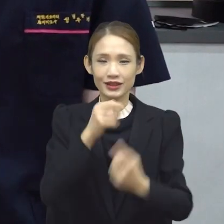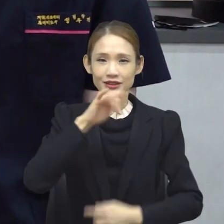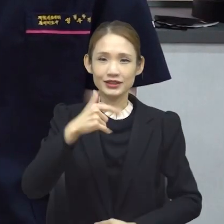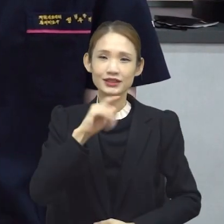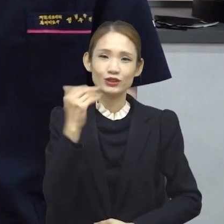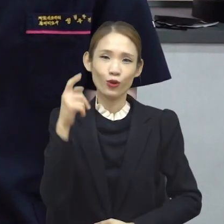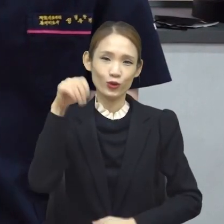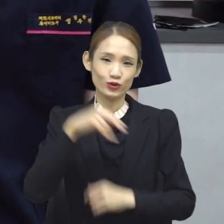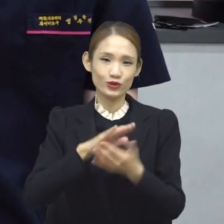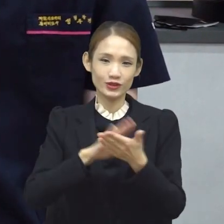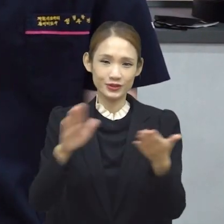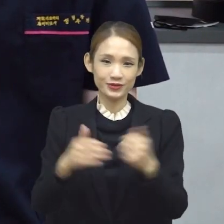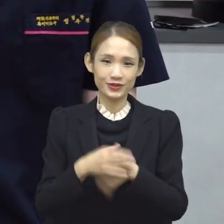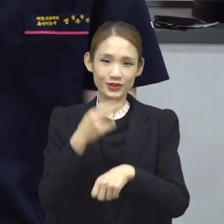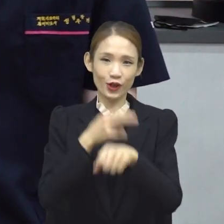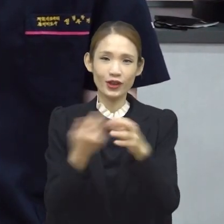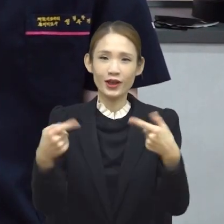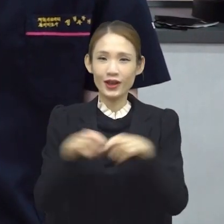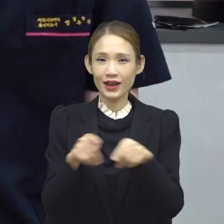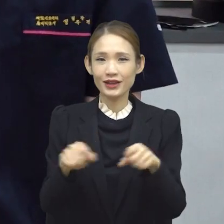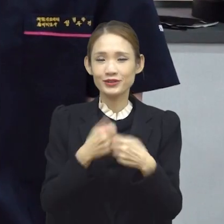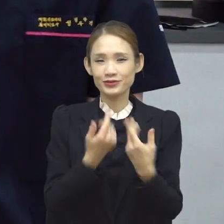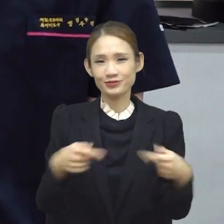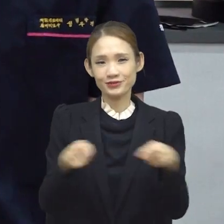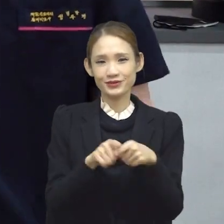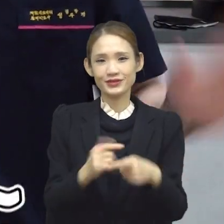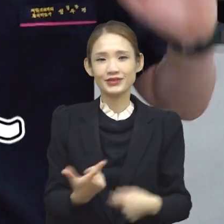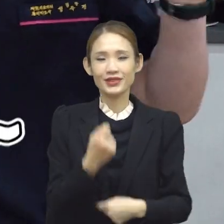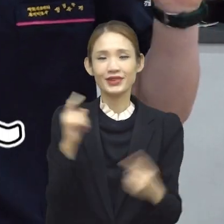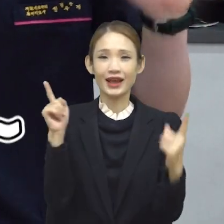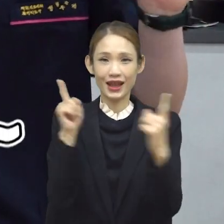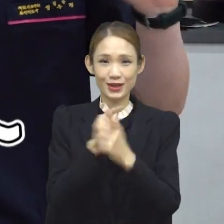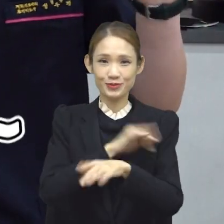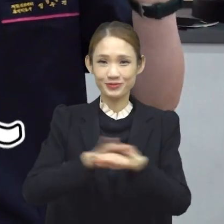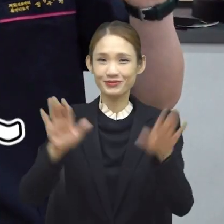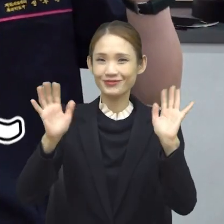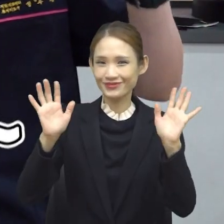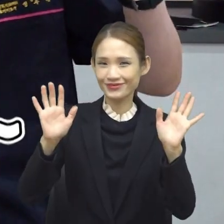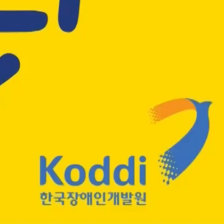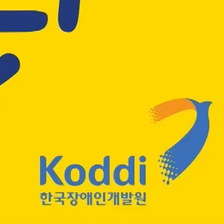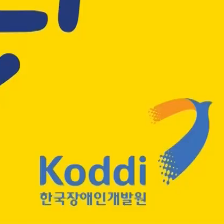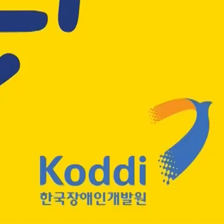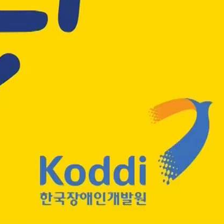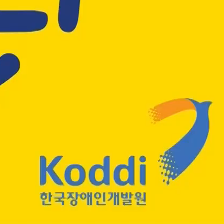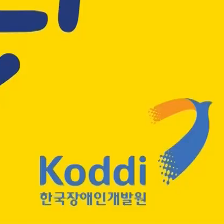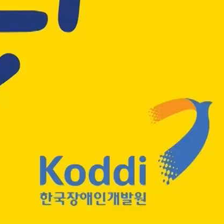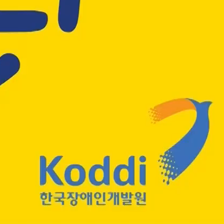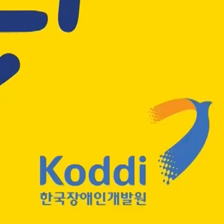신홍윤이었고요. 성우경 선생님과 오늘 함께했습니다. 오늘도 잘 만났습니다.